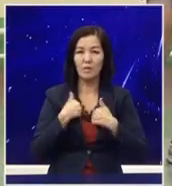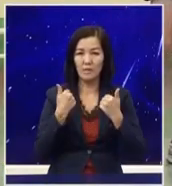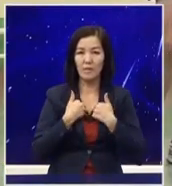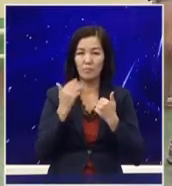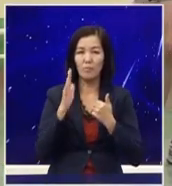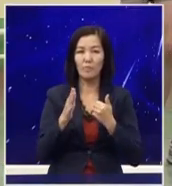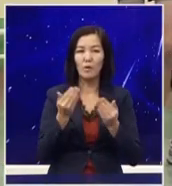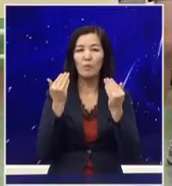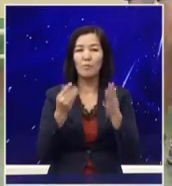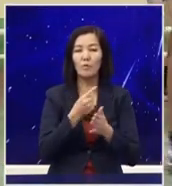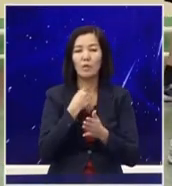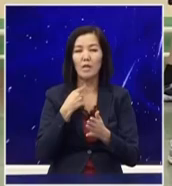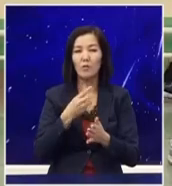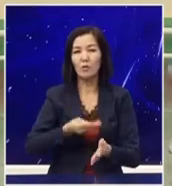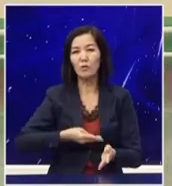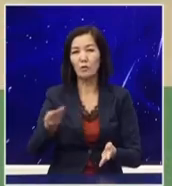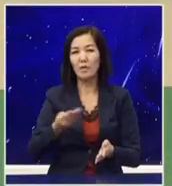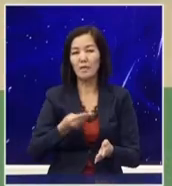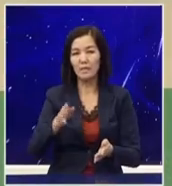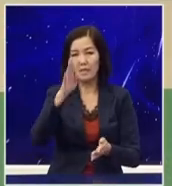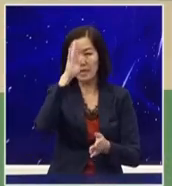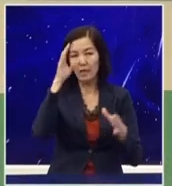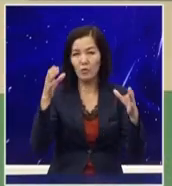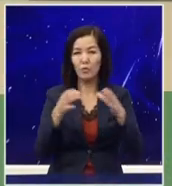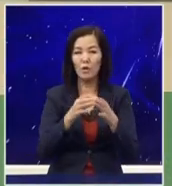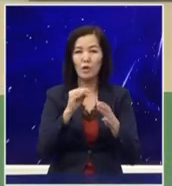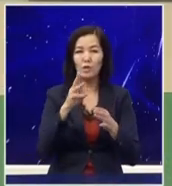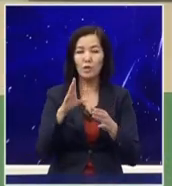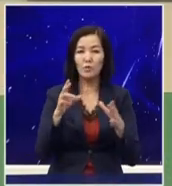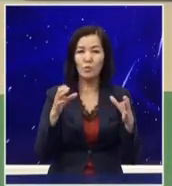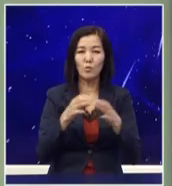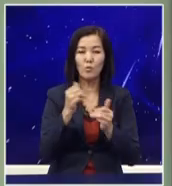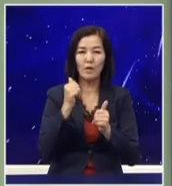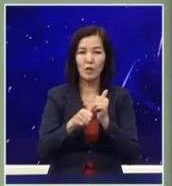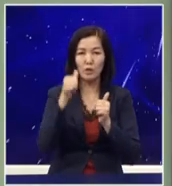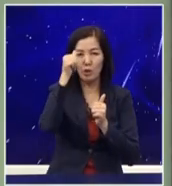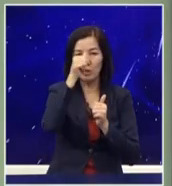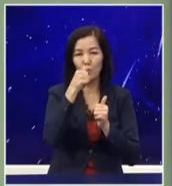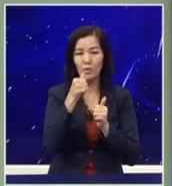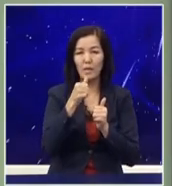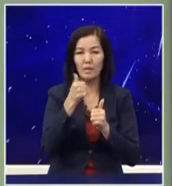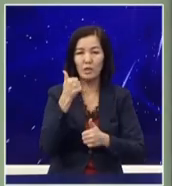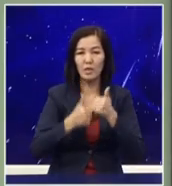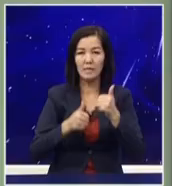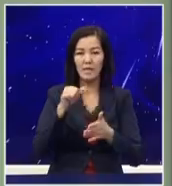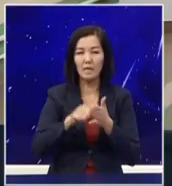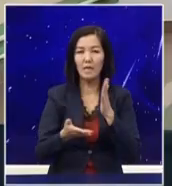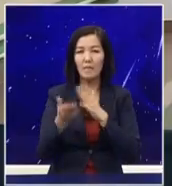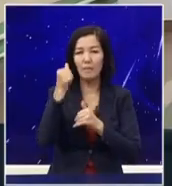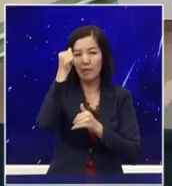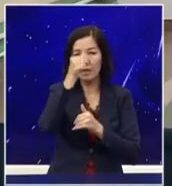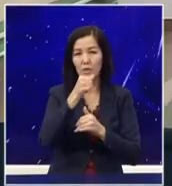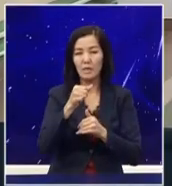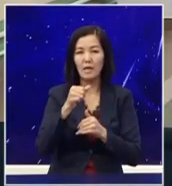Қазір күні Талдықорғанда үстел теннисінен ерлердің жетісу клубы бар. Бұл ұжым жылда Қазақстан чемпионатында өнер көрсетеді. Былтыр олар ел